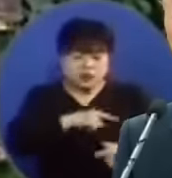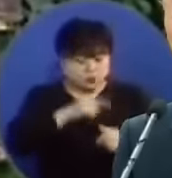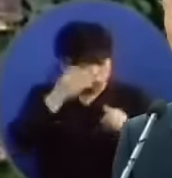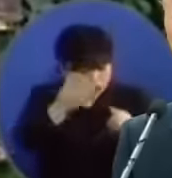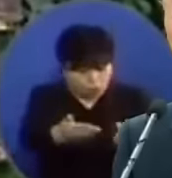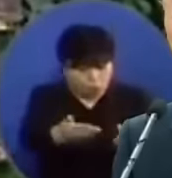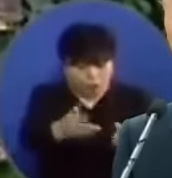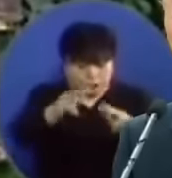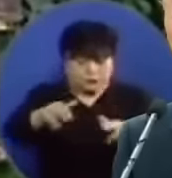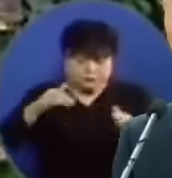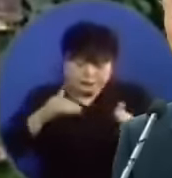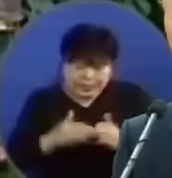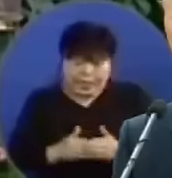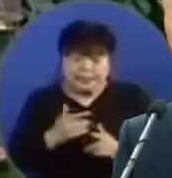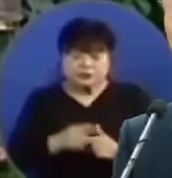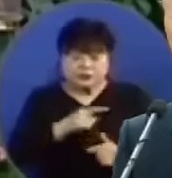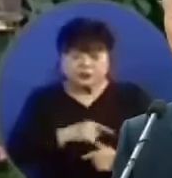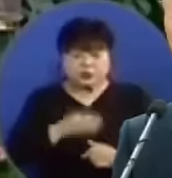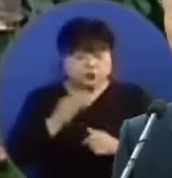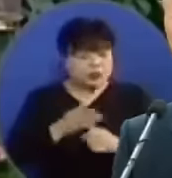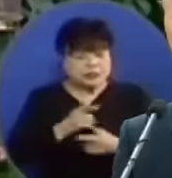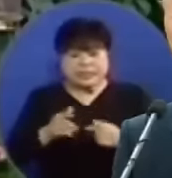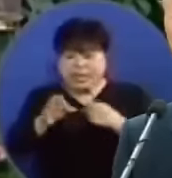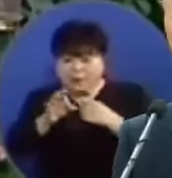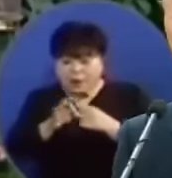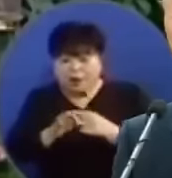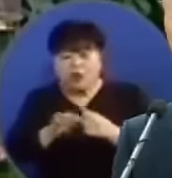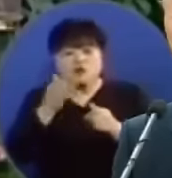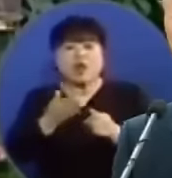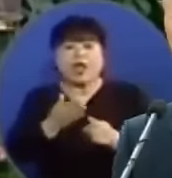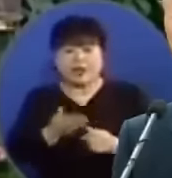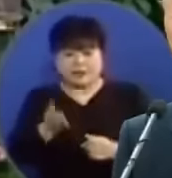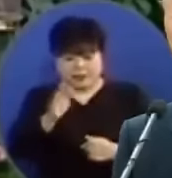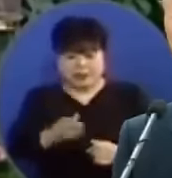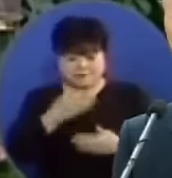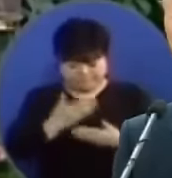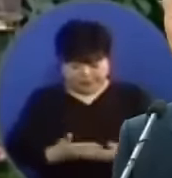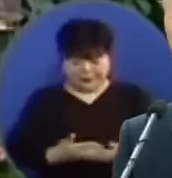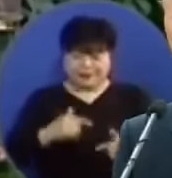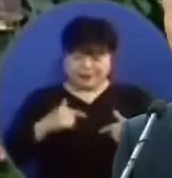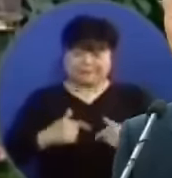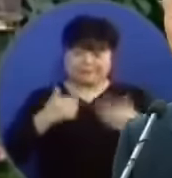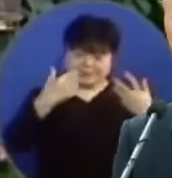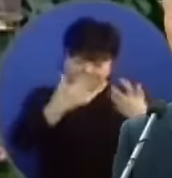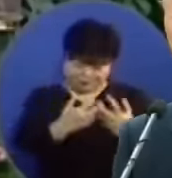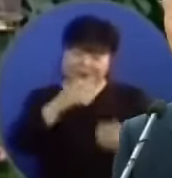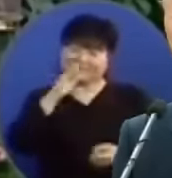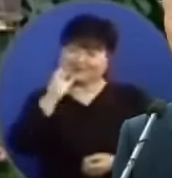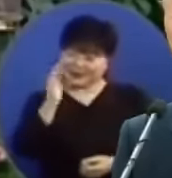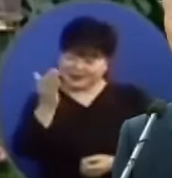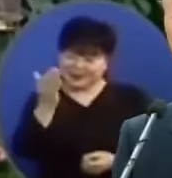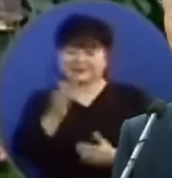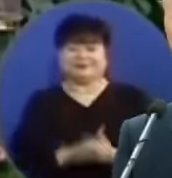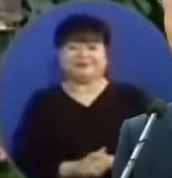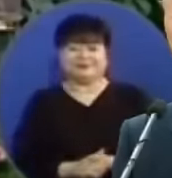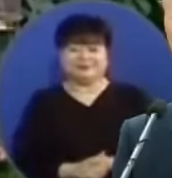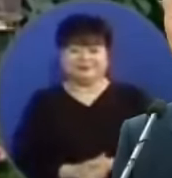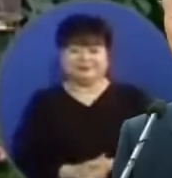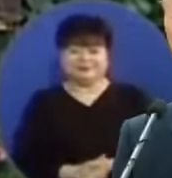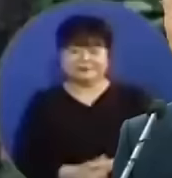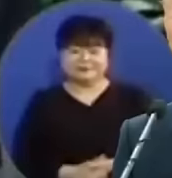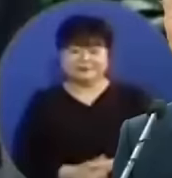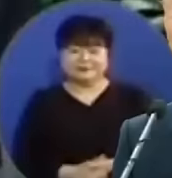주시리라. 지금까지 너희가 내 이름으로 아무것도 구하지 아니하였으나 구하라. 그리하면 받으리니 너희 기쁨이 충만하리라.